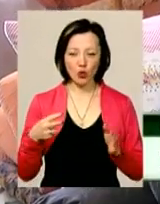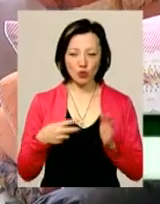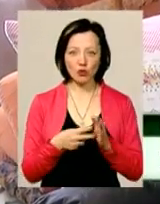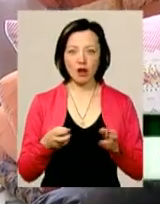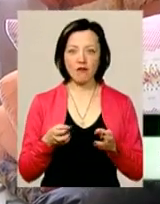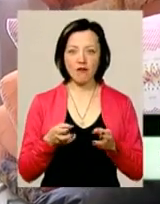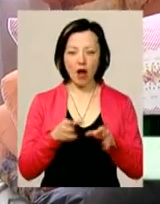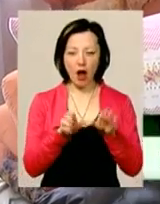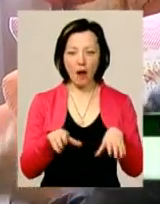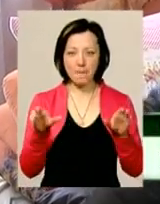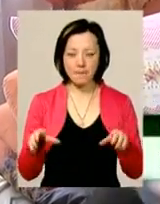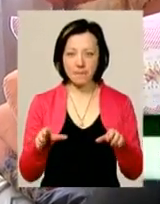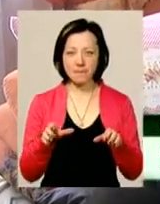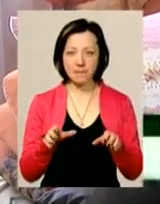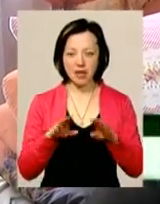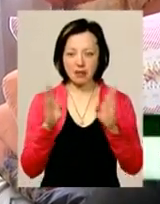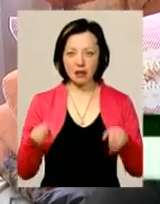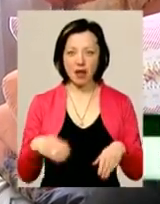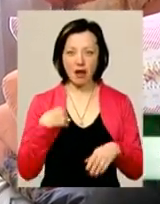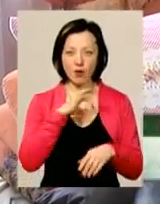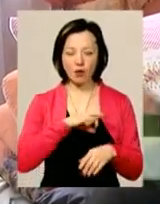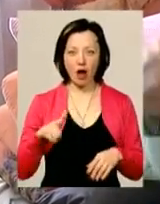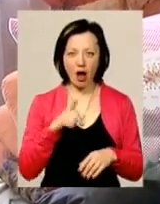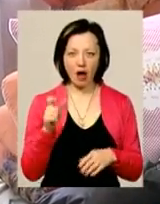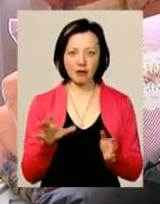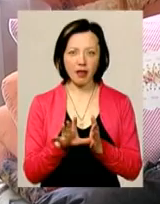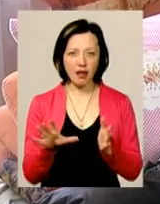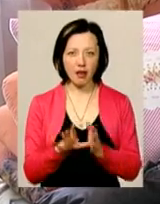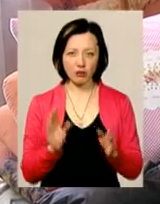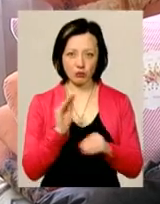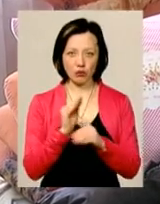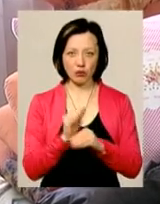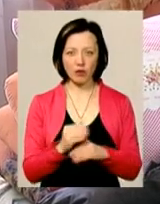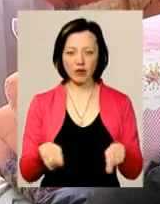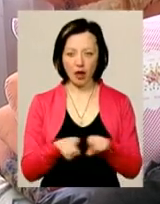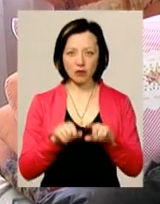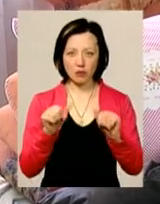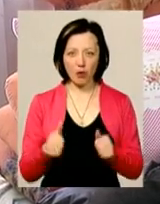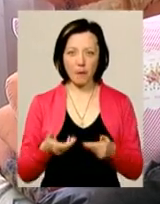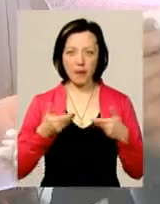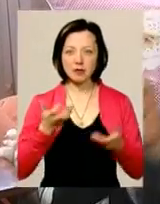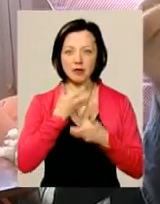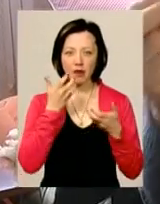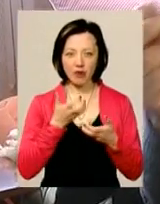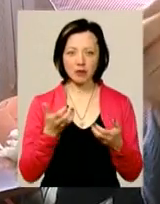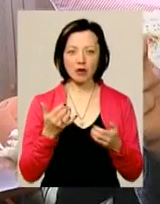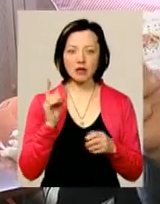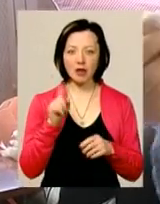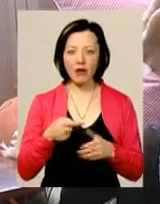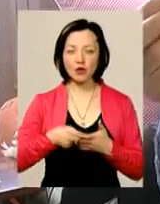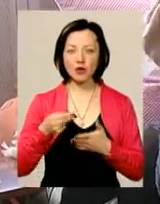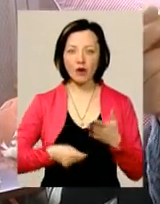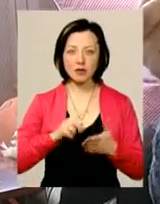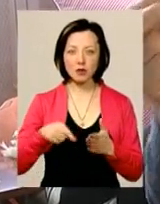плював на гроші, я використовував газ, використовував електроенергію. Таким способом ми зігрівалися. Я навіть брав довідку